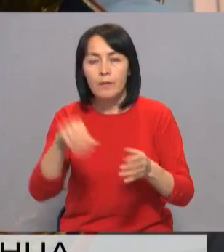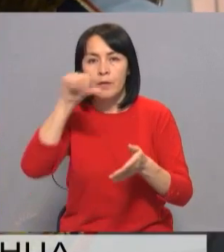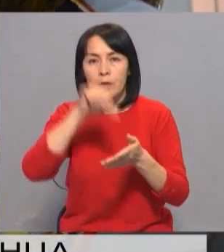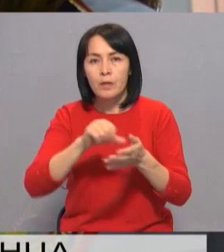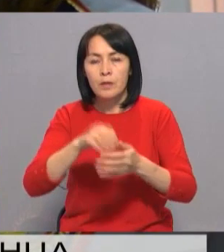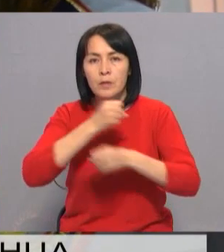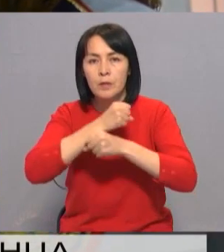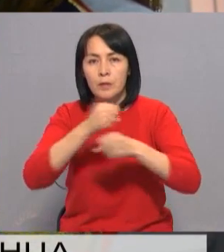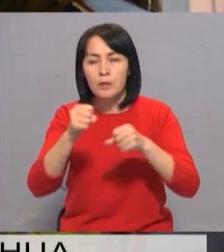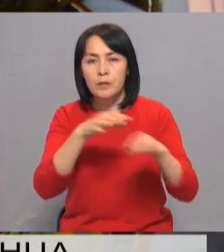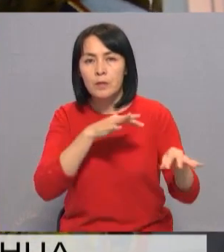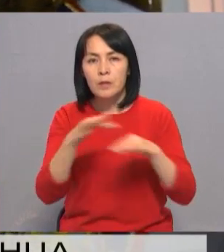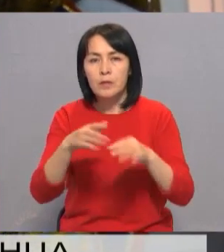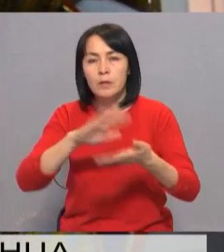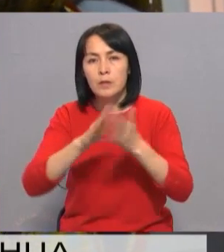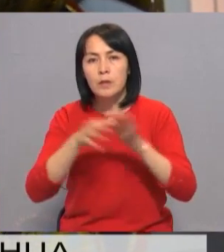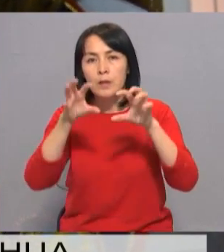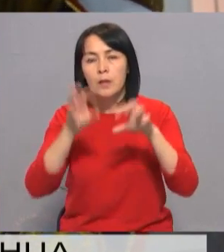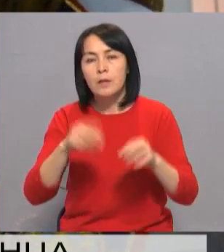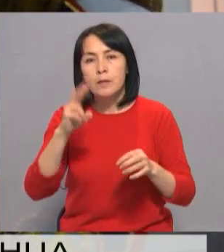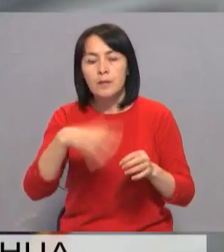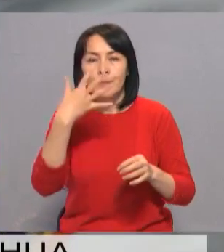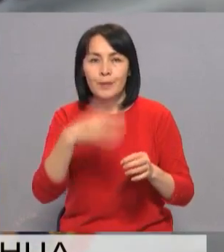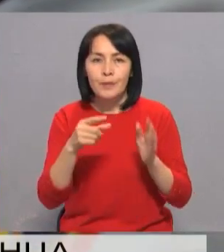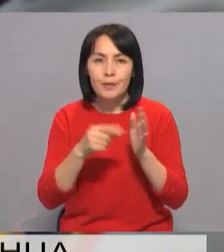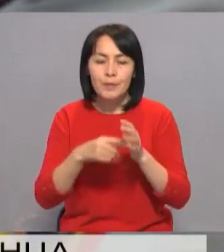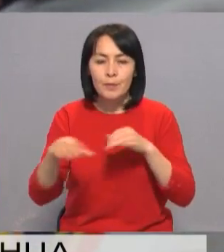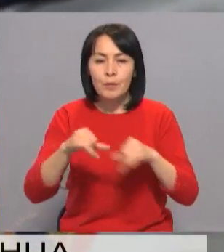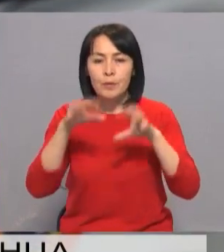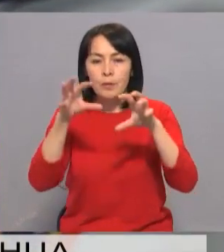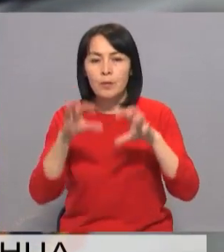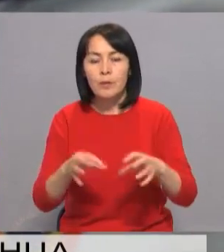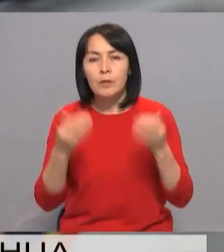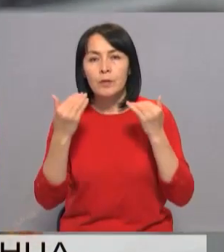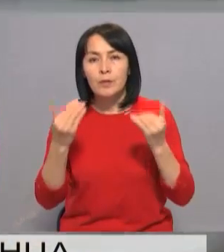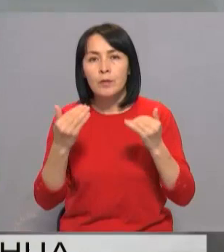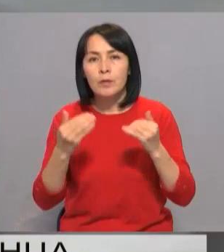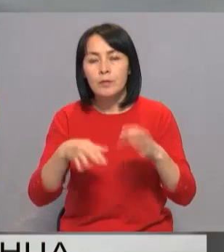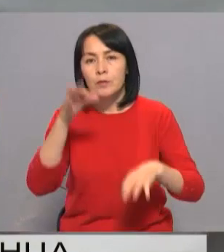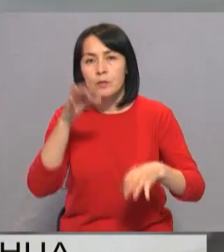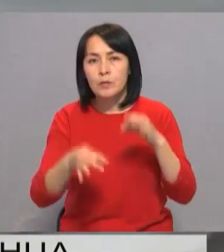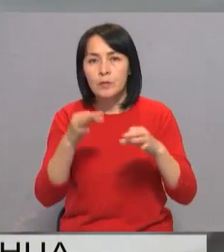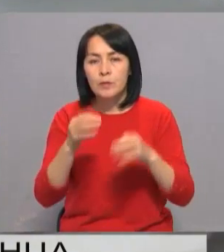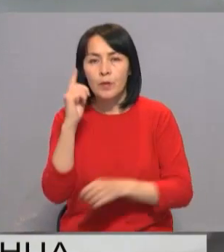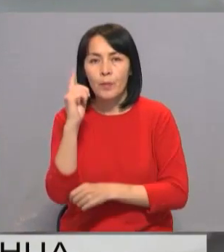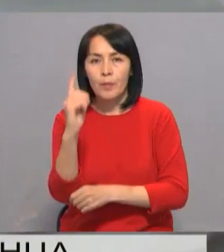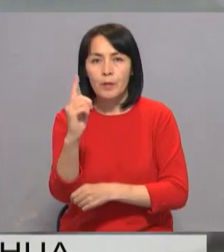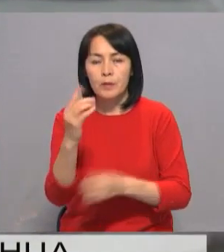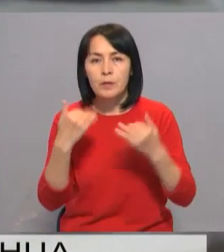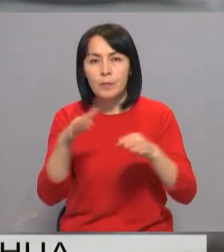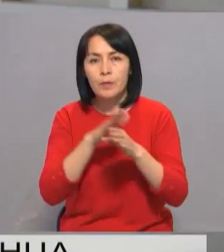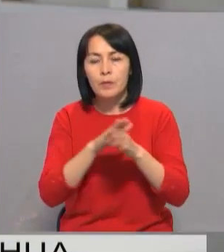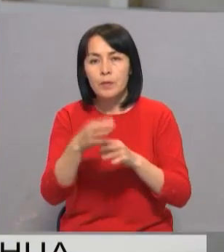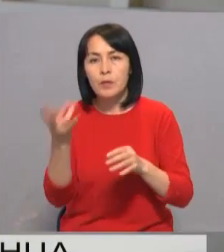участия в террористической деятельности, согласно статье 257 Уголовного кодекса. Санкции суда он взят под стражу,